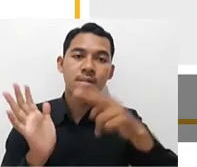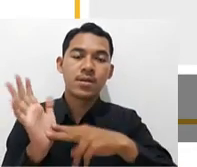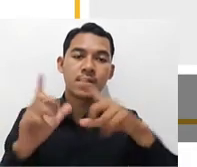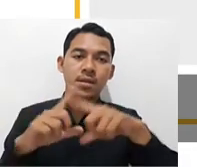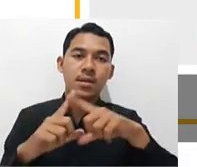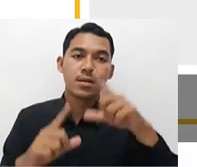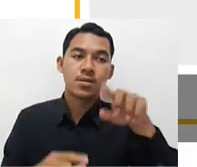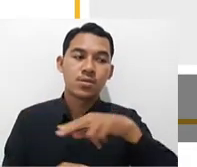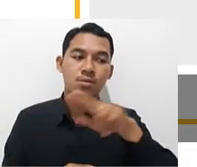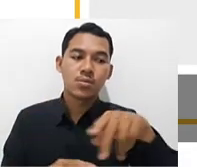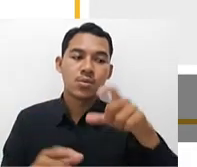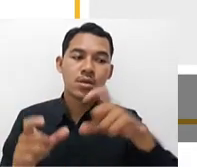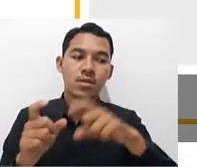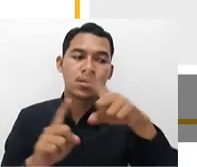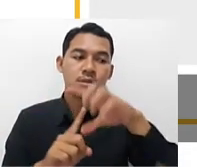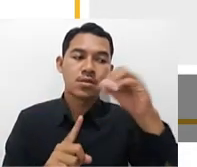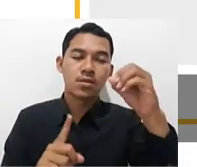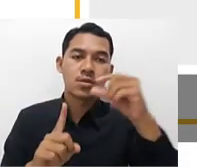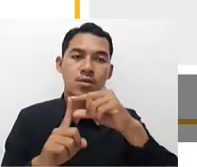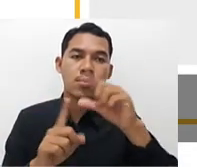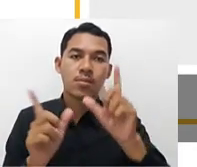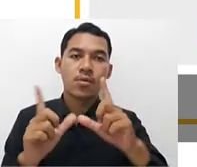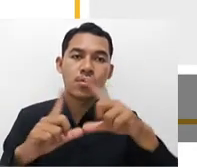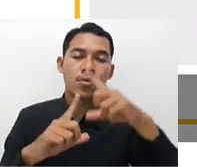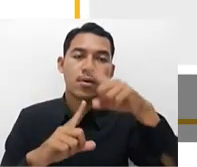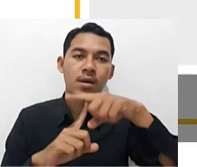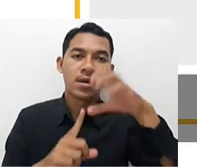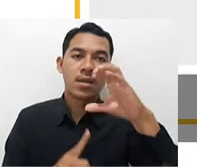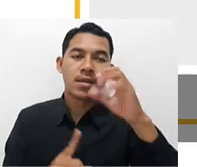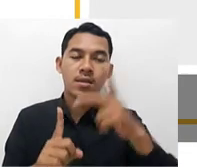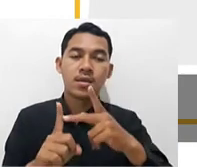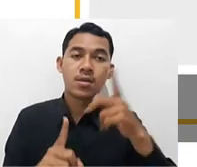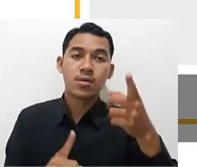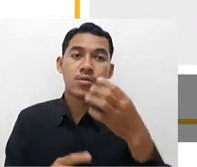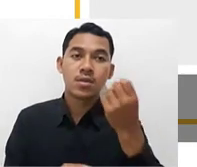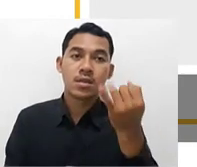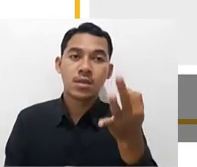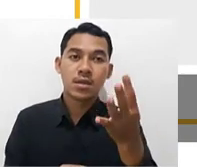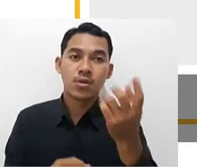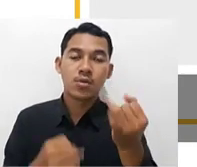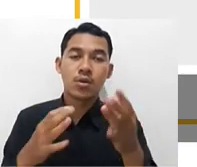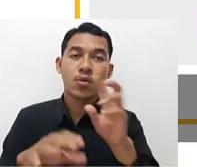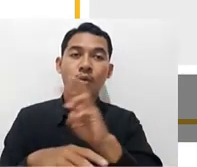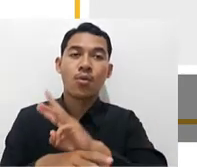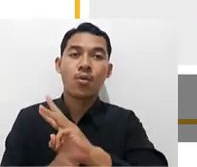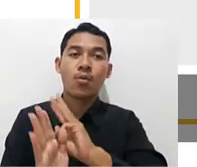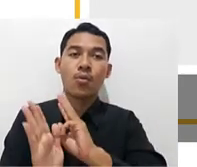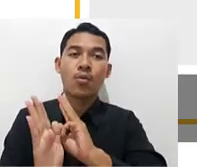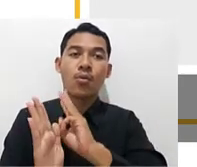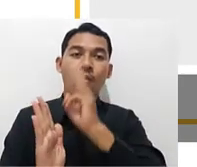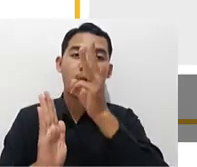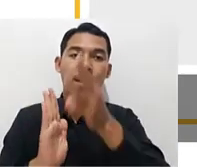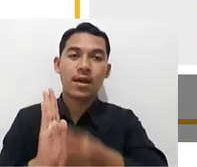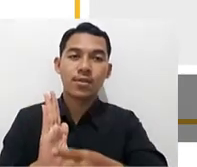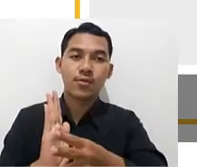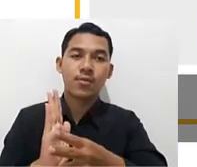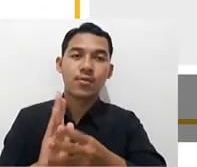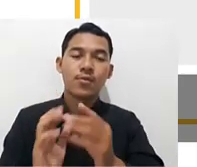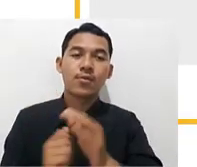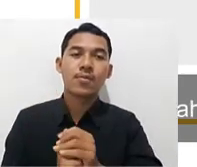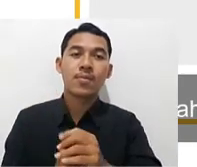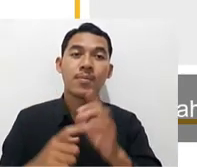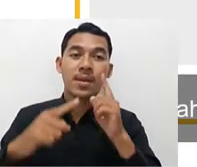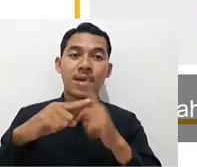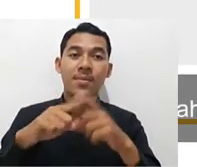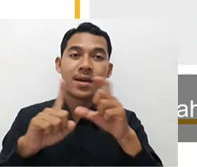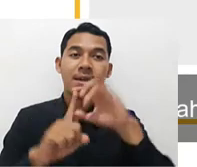pasti semua tahu lah ya, kayak stopwatch itu kan masuknya sebagai penghitung ya, alat counter atau penghitung ya atau penambah secara